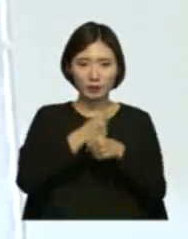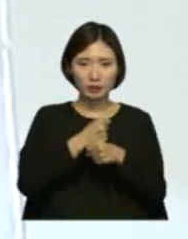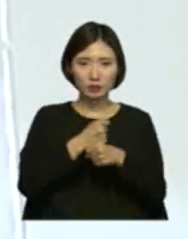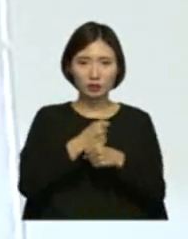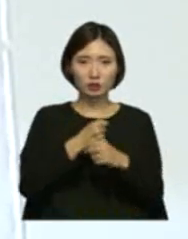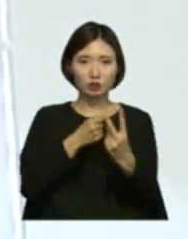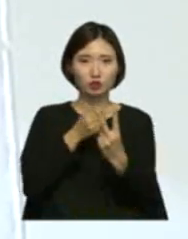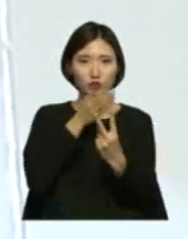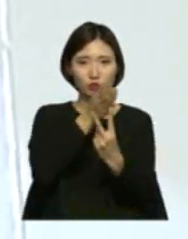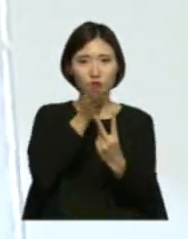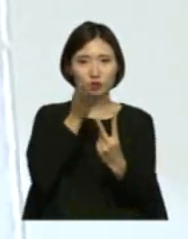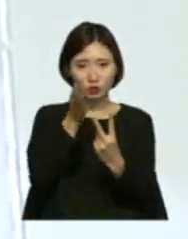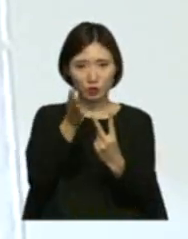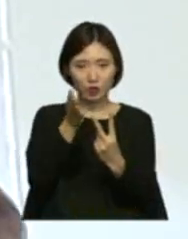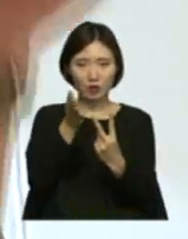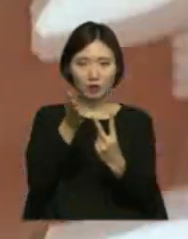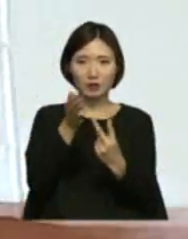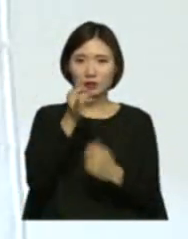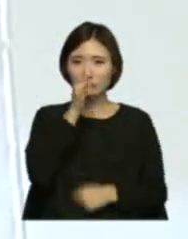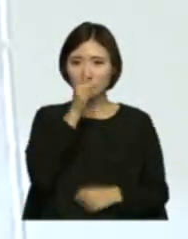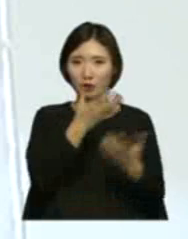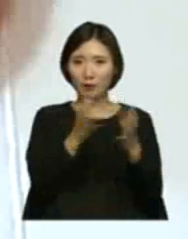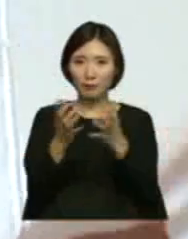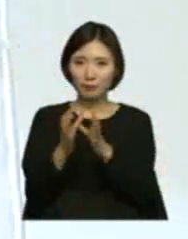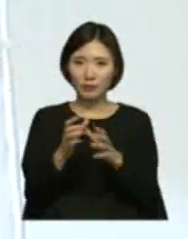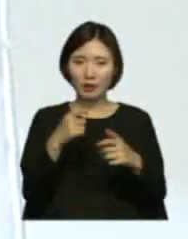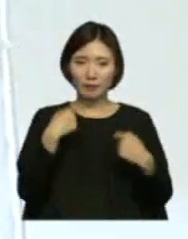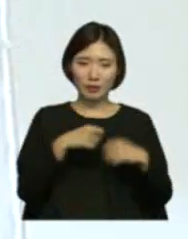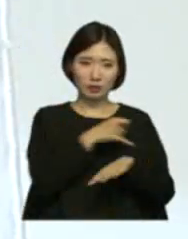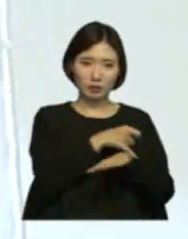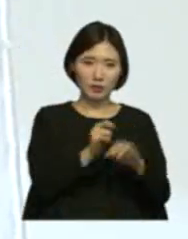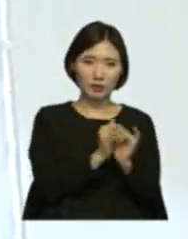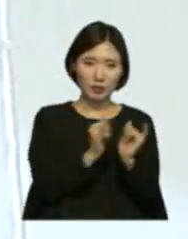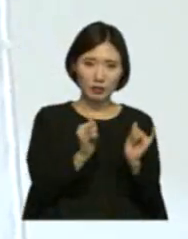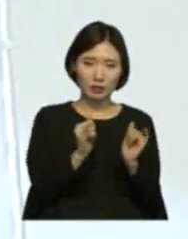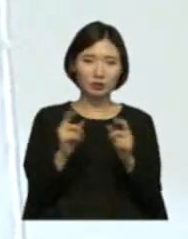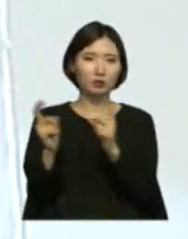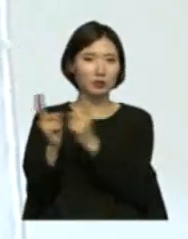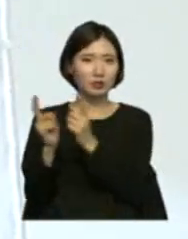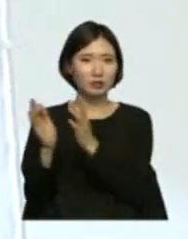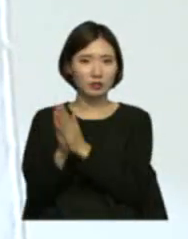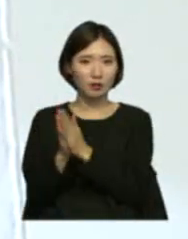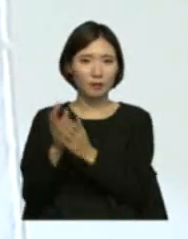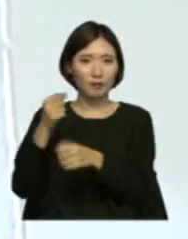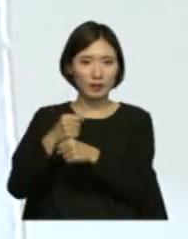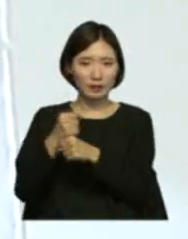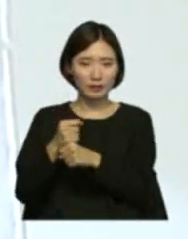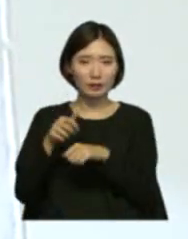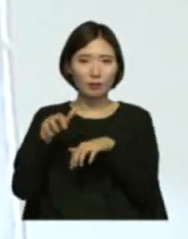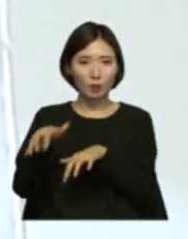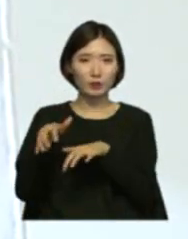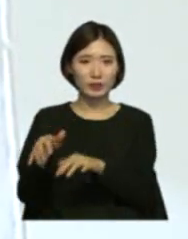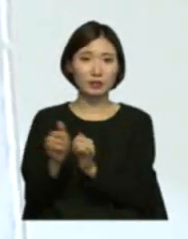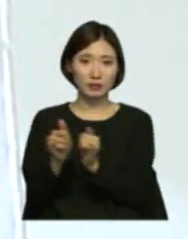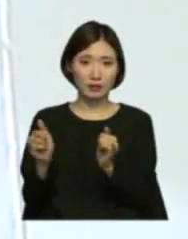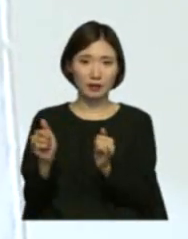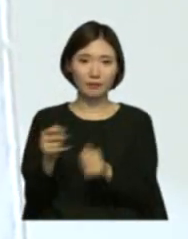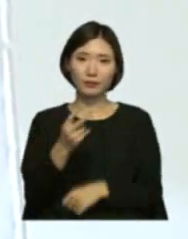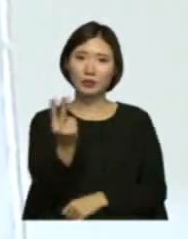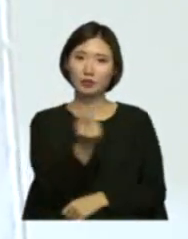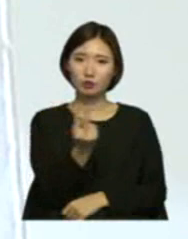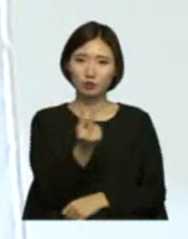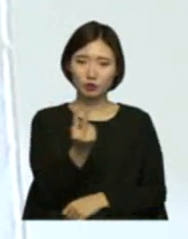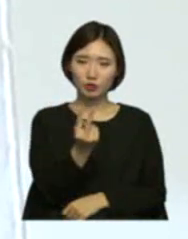두 분류의 메이커가 있다고 본 거예요. 패션 디자이너 그리고 직접 만드시는 봉제 장인들. 그래서 이 두